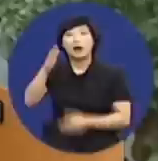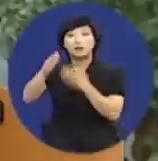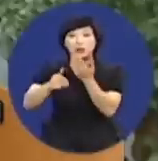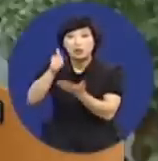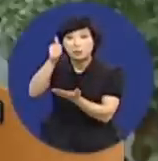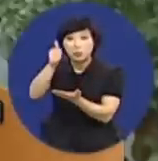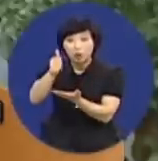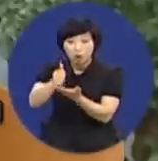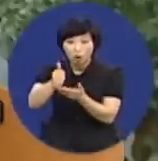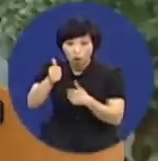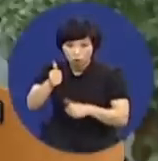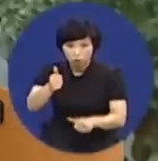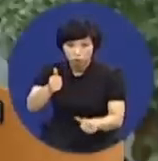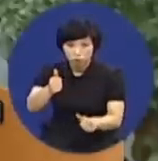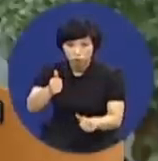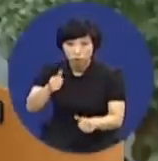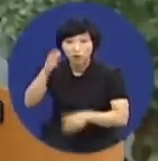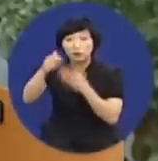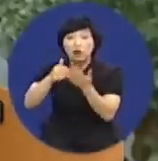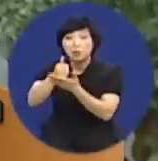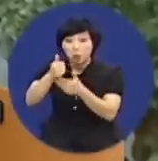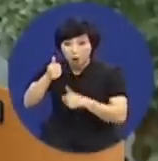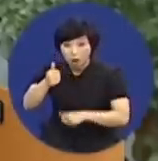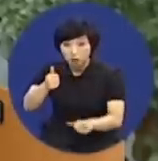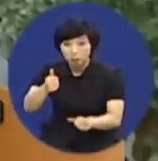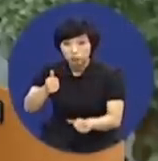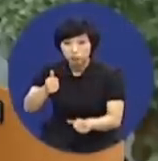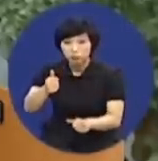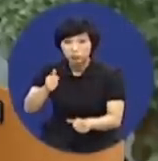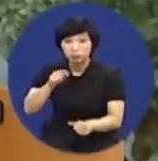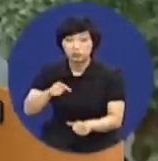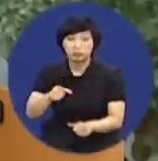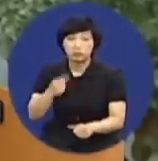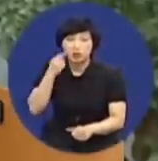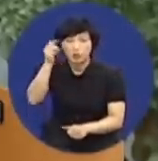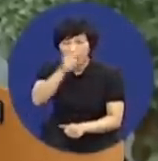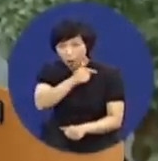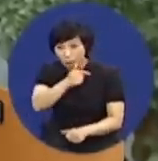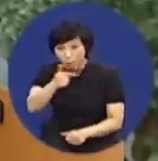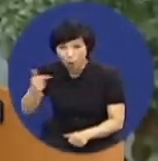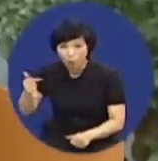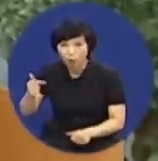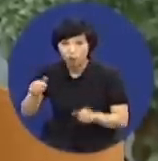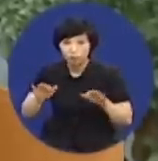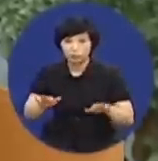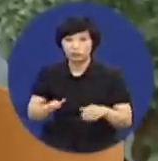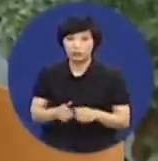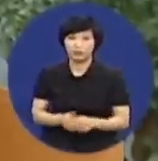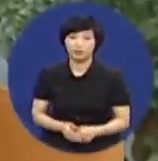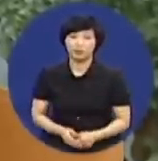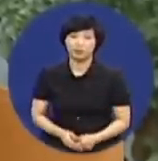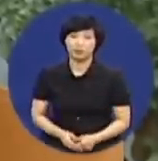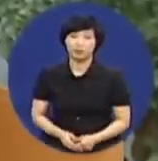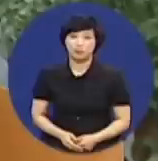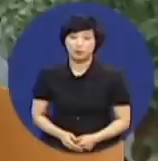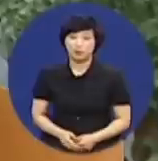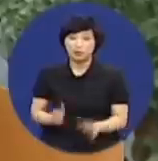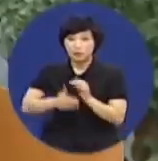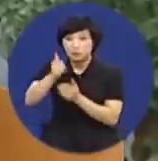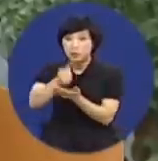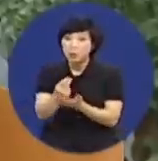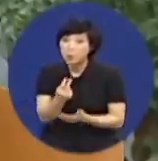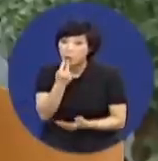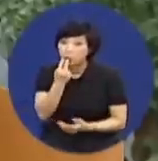神様の御子は神の御子という栄光も自分の命